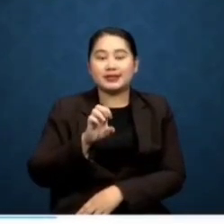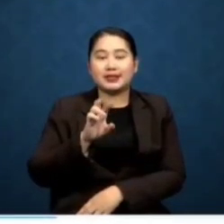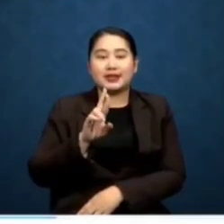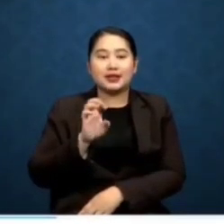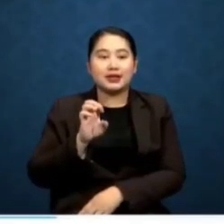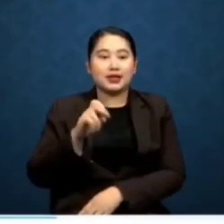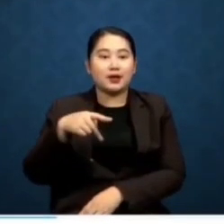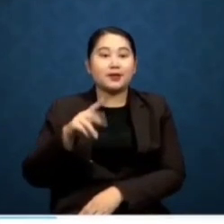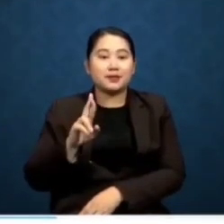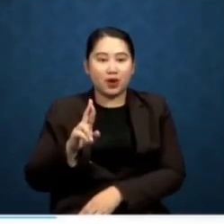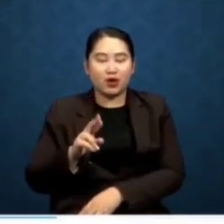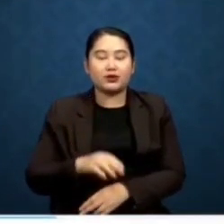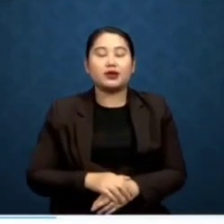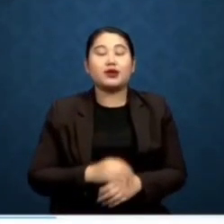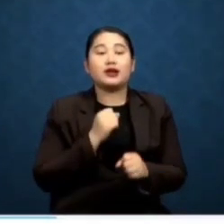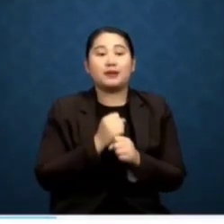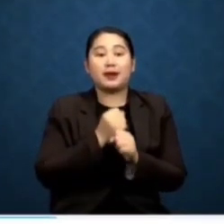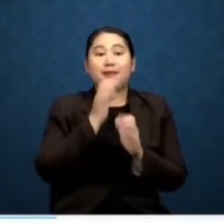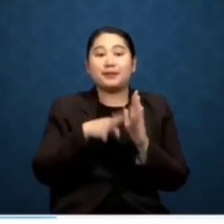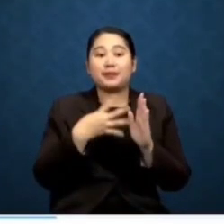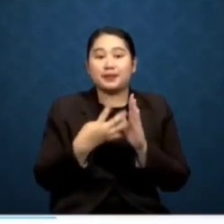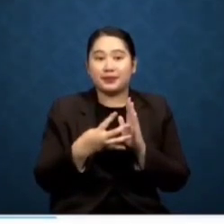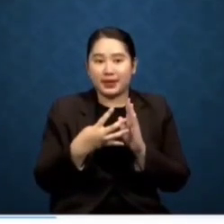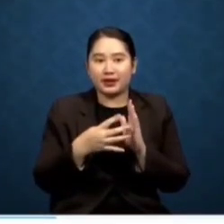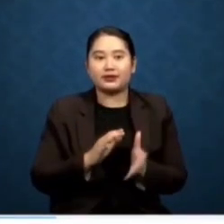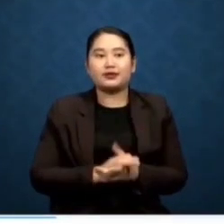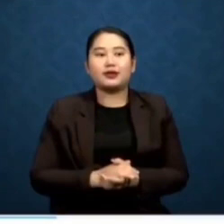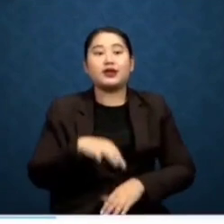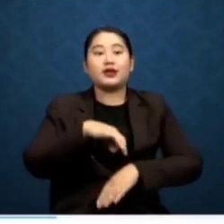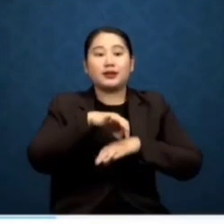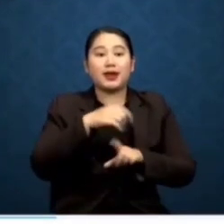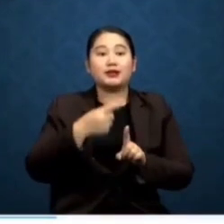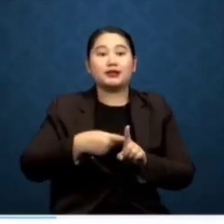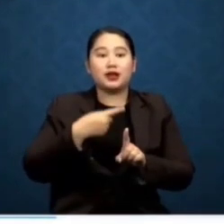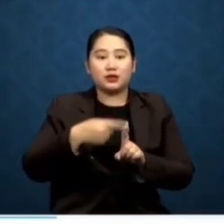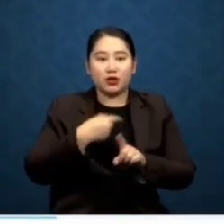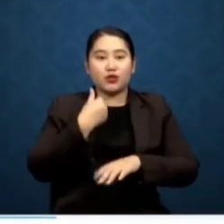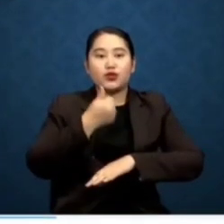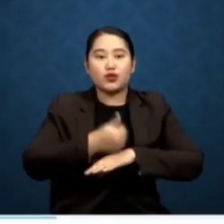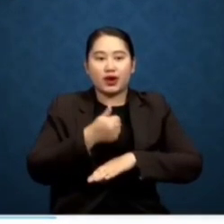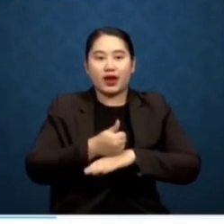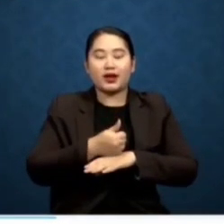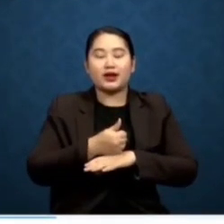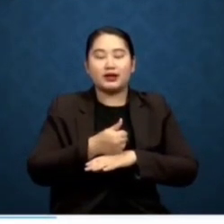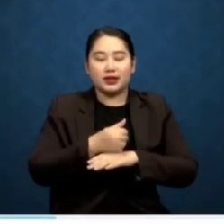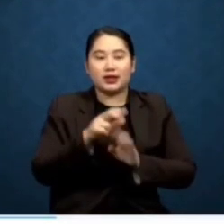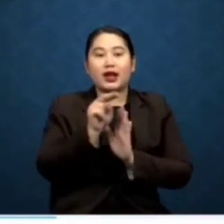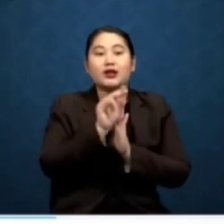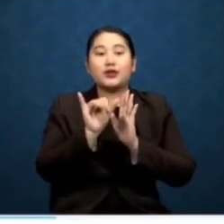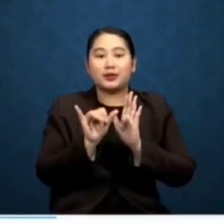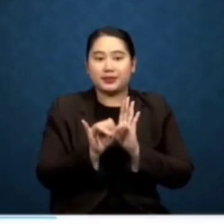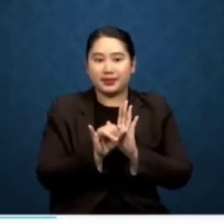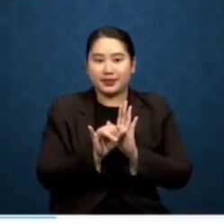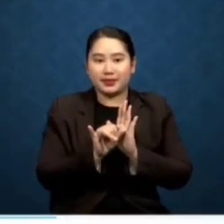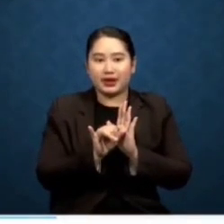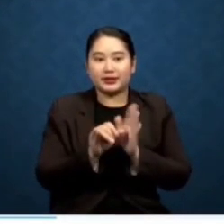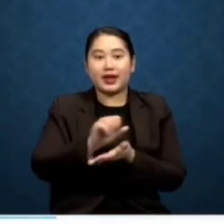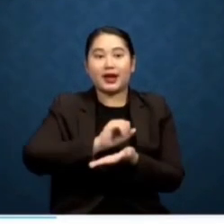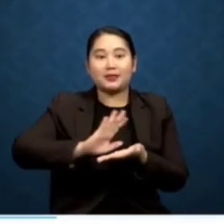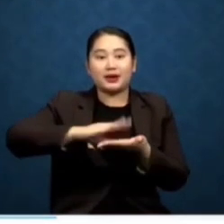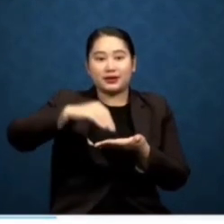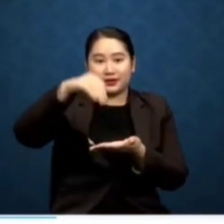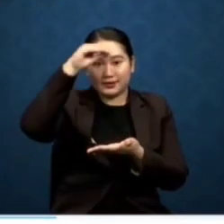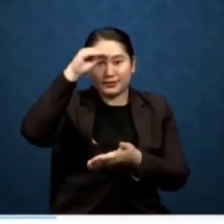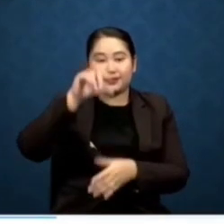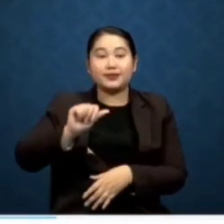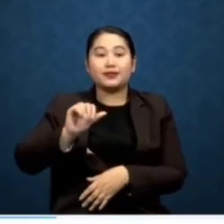การประชุมได้เปิดให้สมาชิกวุฒิสภาปรึกษาหารือเกี่ยวกับปัญหาความเดือดร้อนของประชาชนหรือปัญหาอื่นใดซึ่งมีสมาชิกวุฒิสภาของปรึกษาหาือรวม